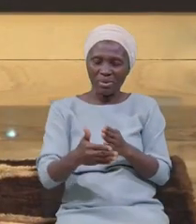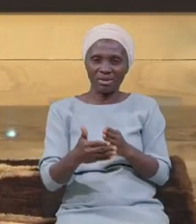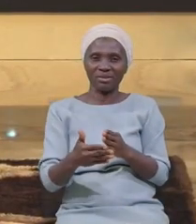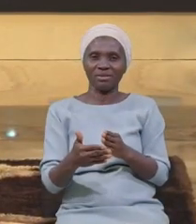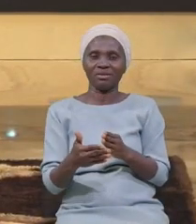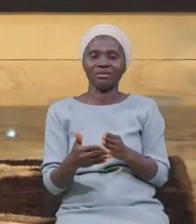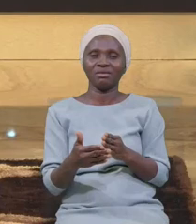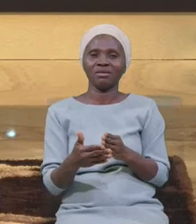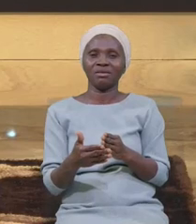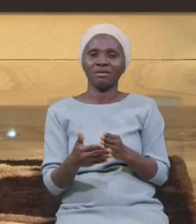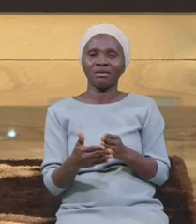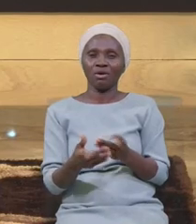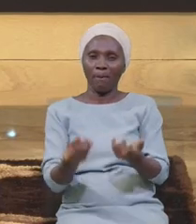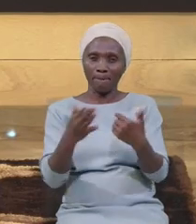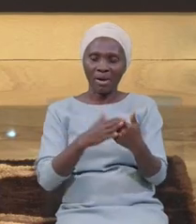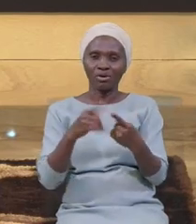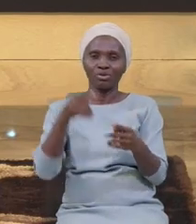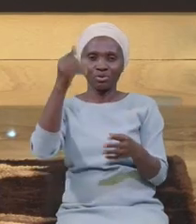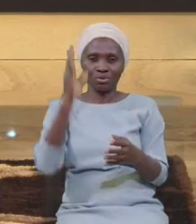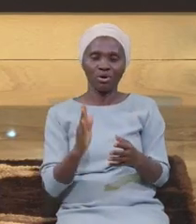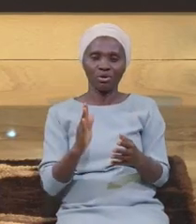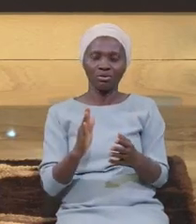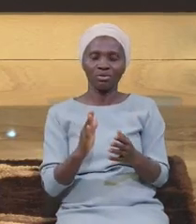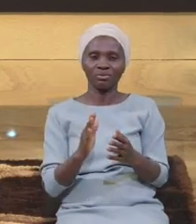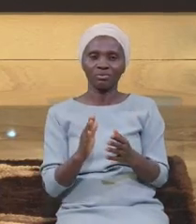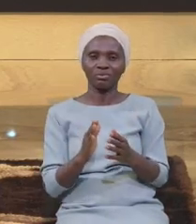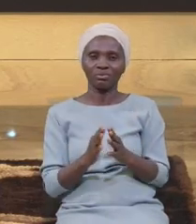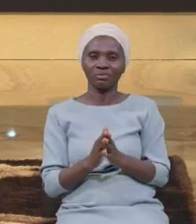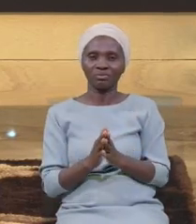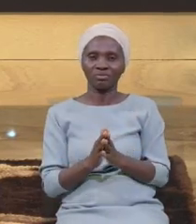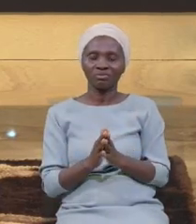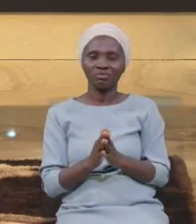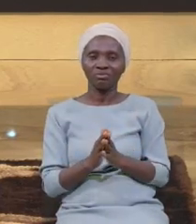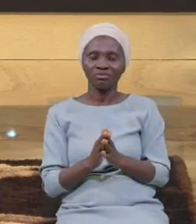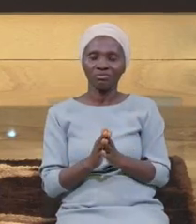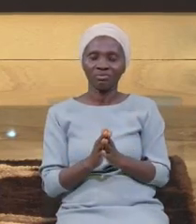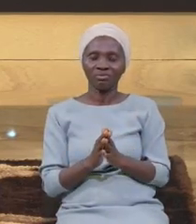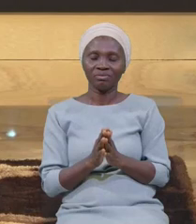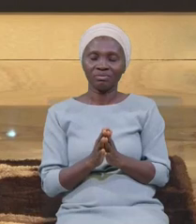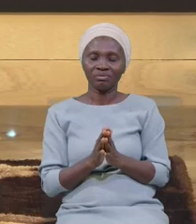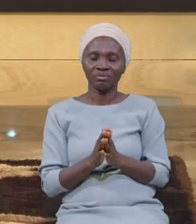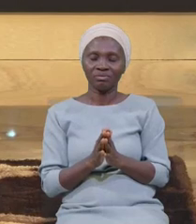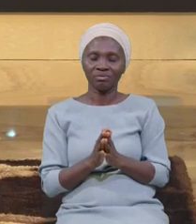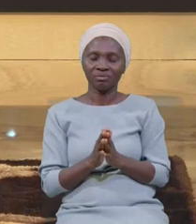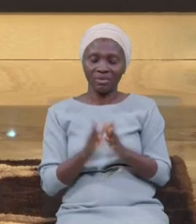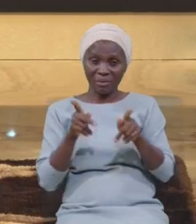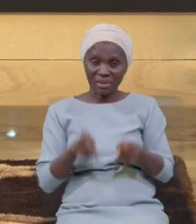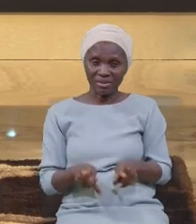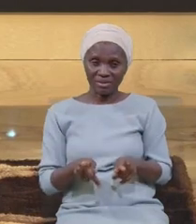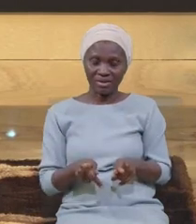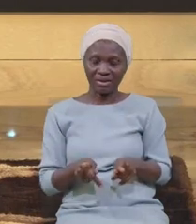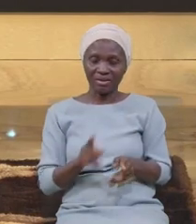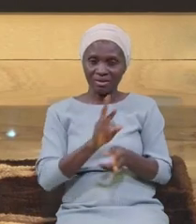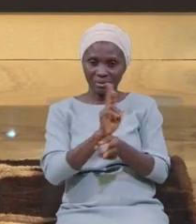Alors il faut compléter le cycle. Le cycle de la repentance personnelle,